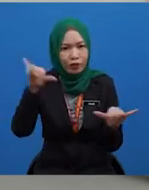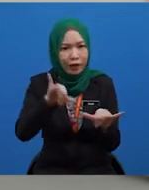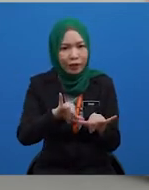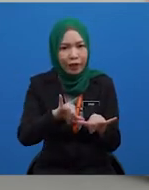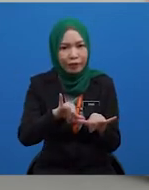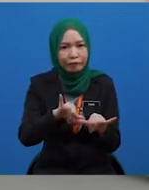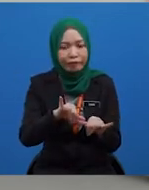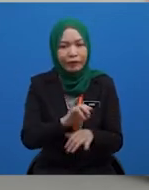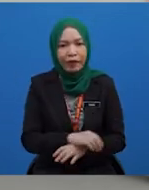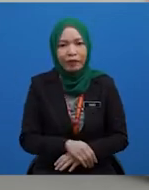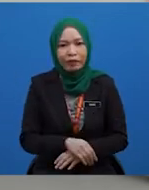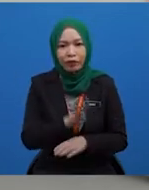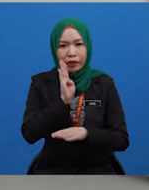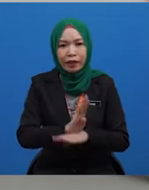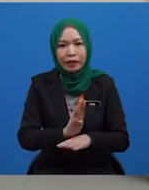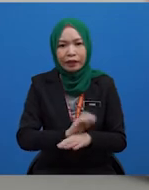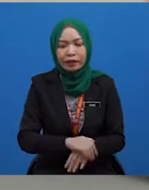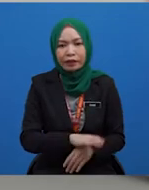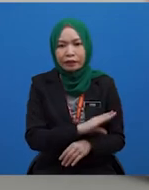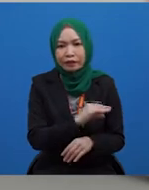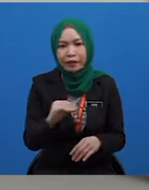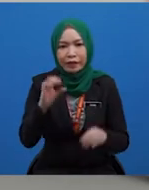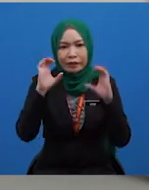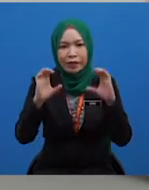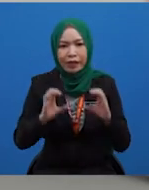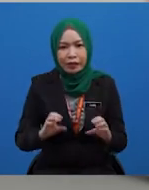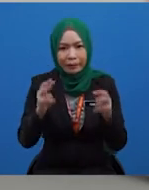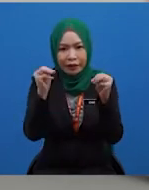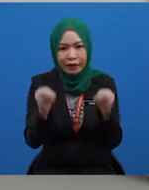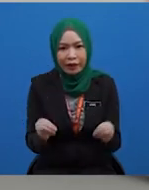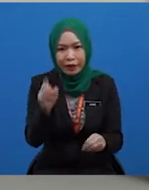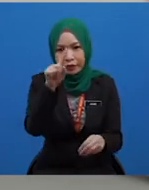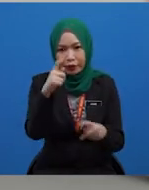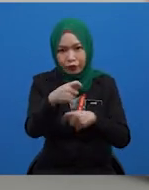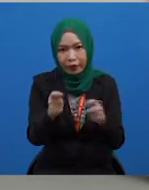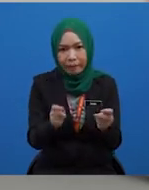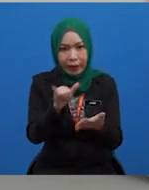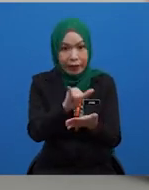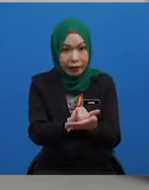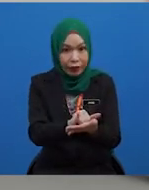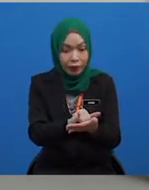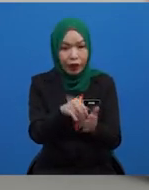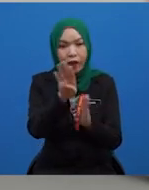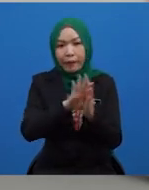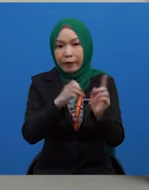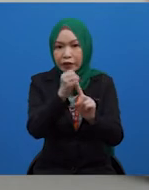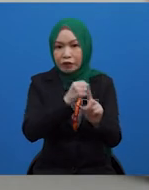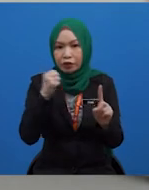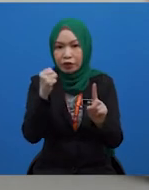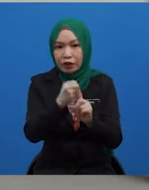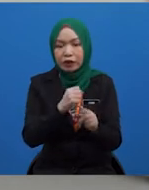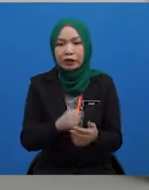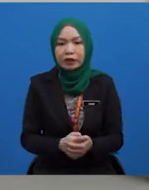agama, nilai hidup, gaya hidup dan cara masyarakat sesuatu tempat itu bersosial. Seperti